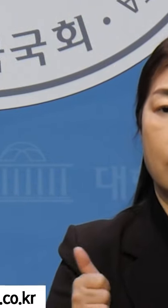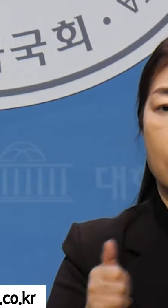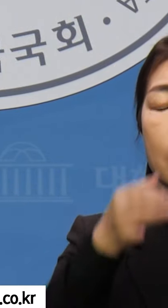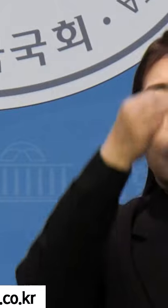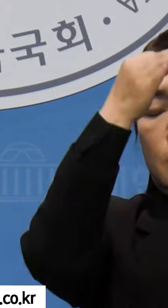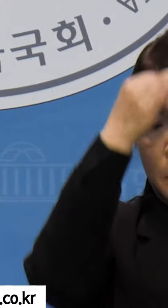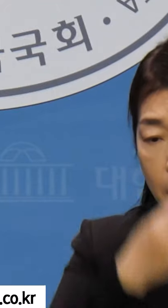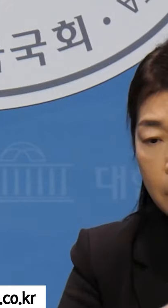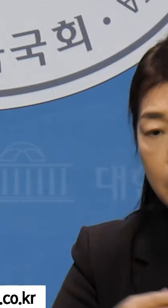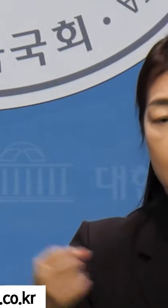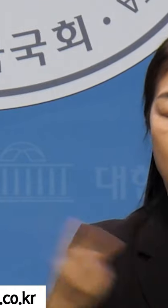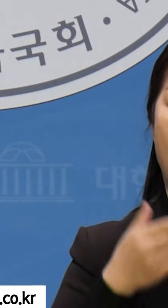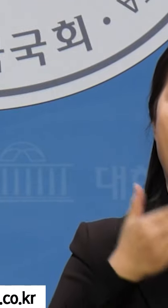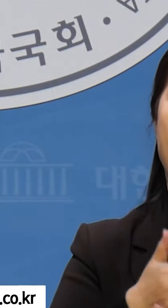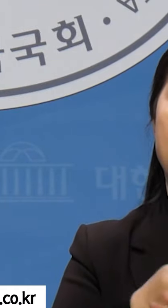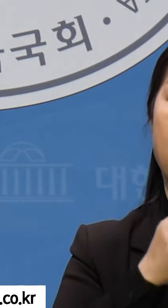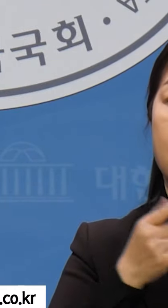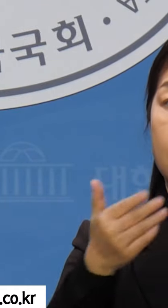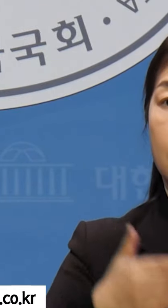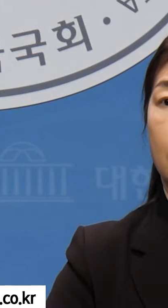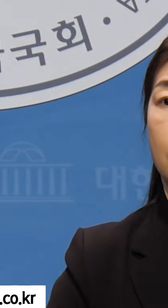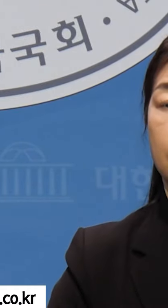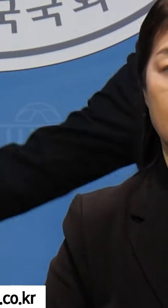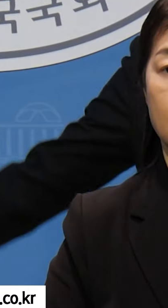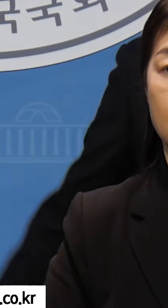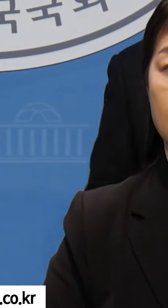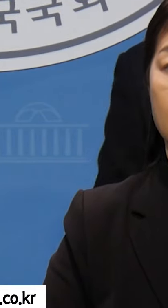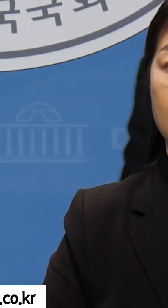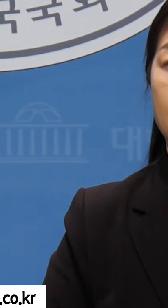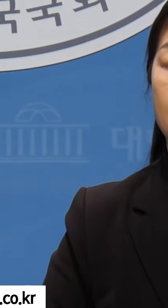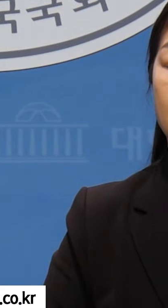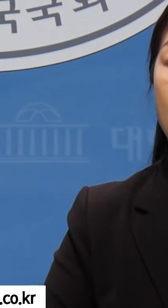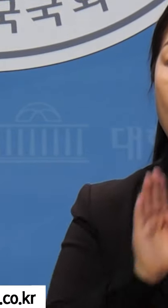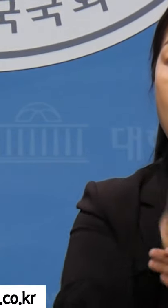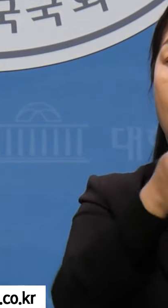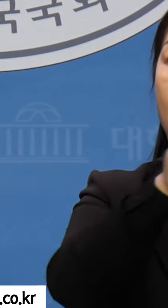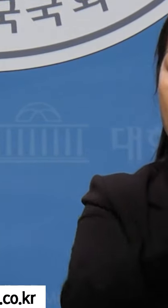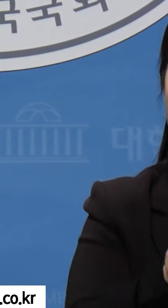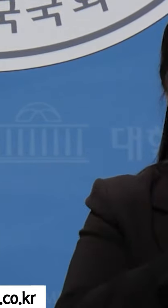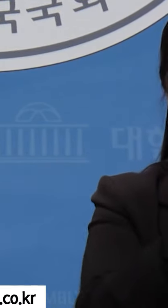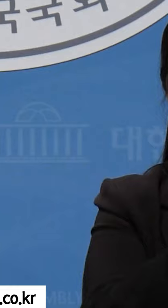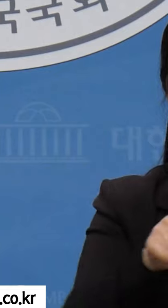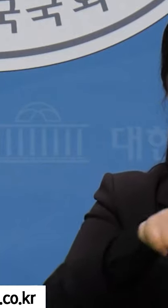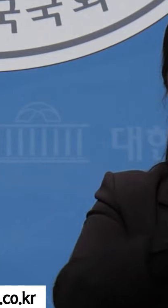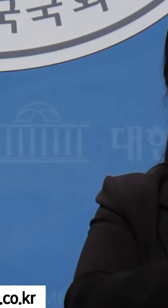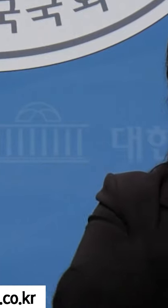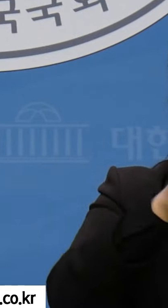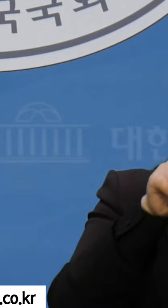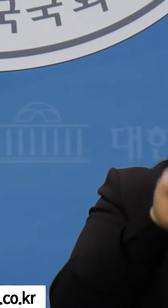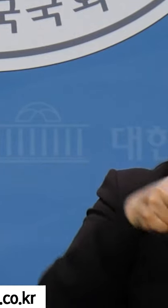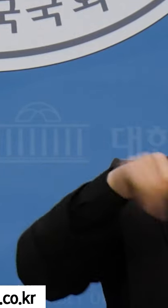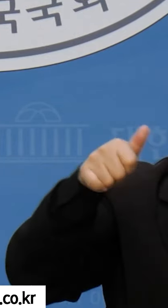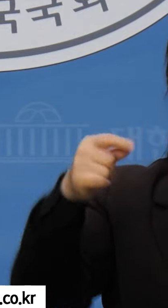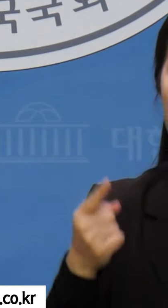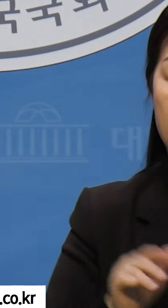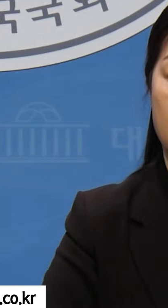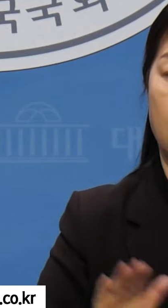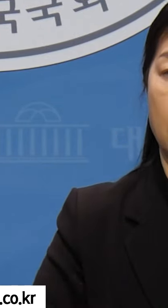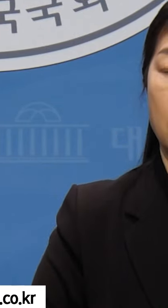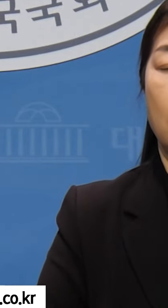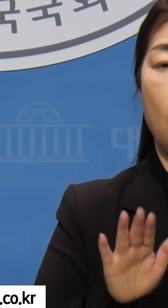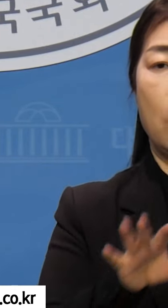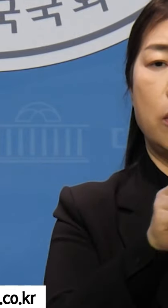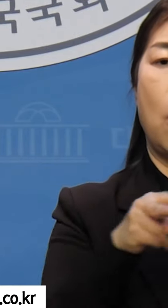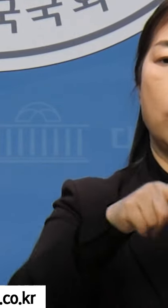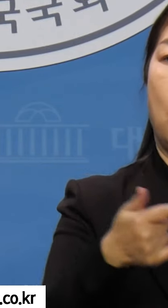죄송하고 감사하다는 말씀 드립니다. 감사합니다. 분당갑 예비후보 김지호입니다. 오늘